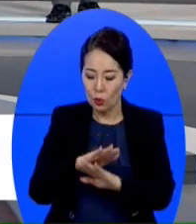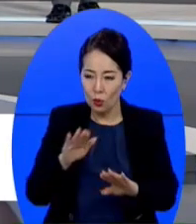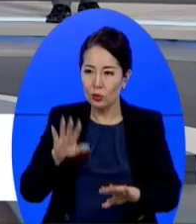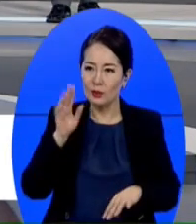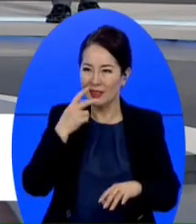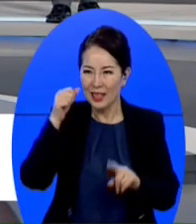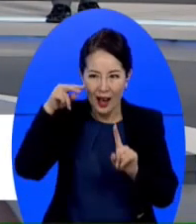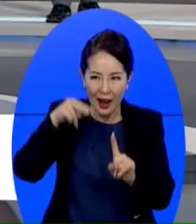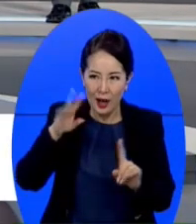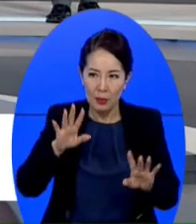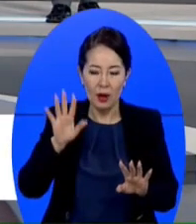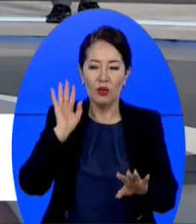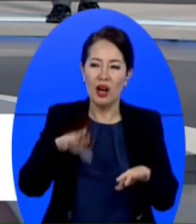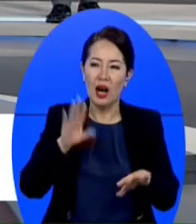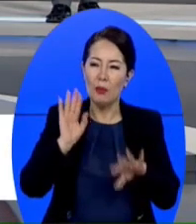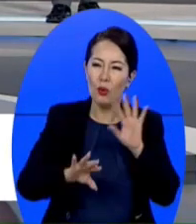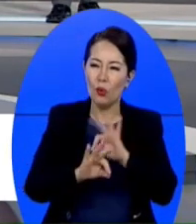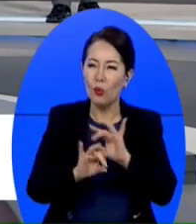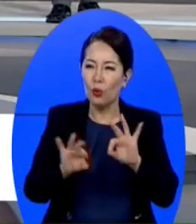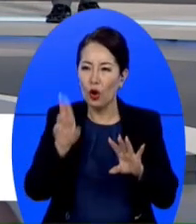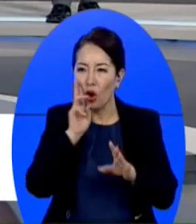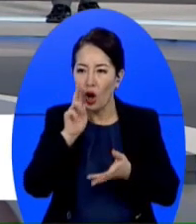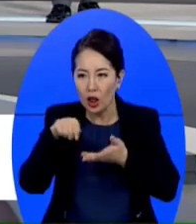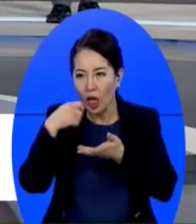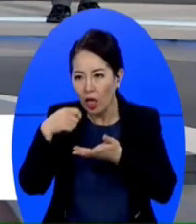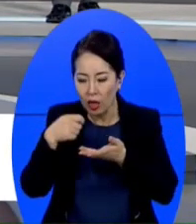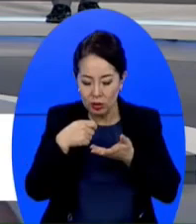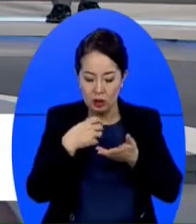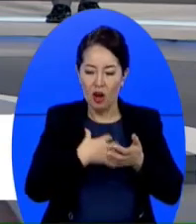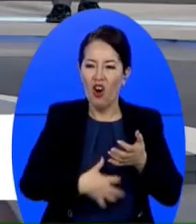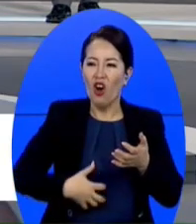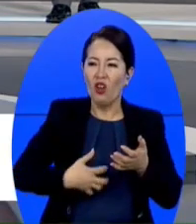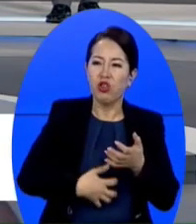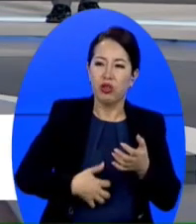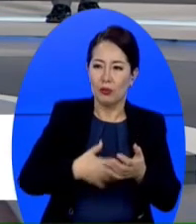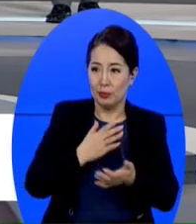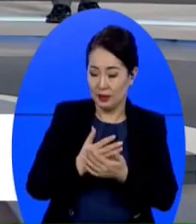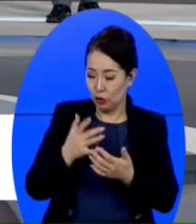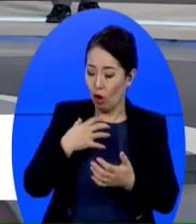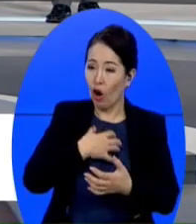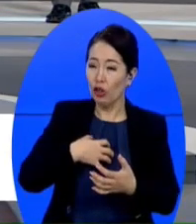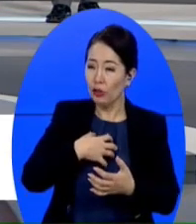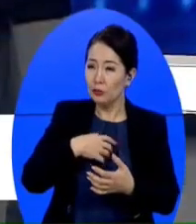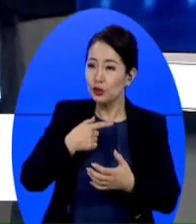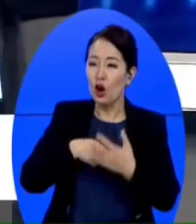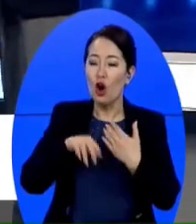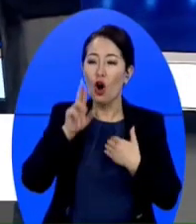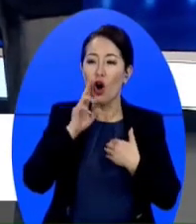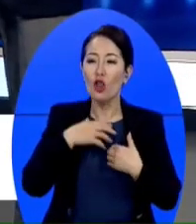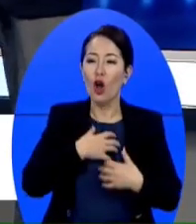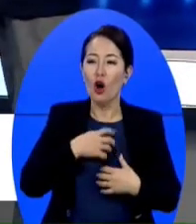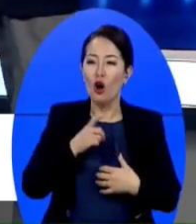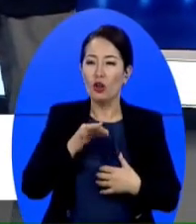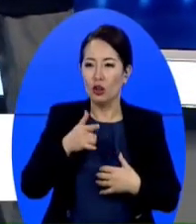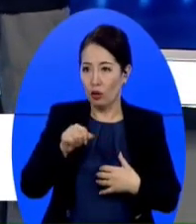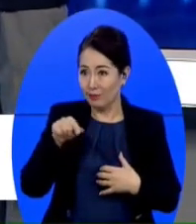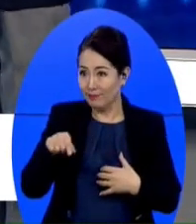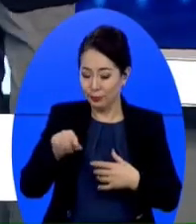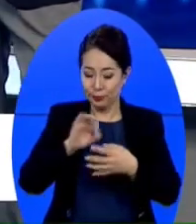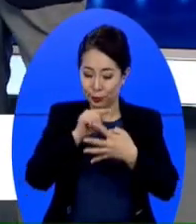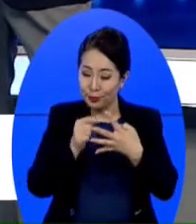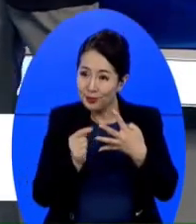хэнэлдэггүй хоол одоо эдгэр төрлийн хоол бас эзнээс болоод хотод гэсэн хямрддаг. Энийг бид нэр хоолны хордлого гэж яриад байгаа. Тэр өөр ямар ямар асуудал ихсдэг